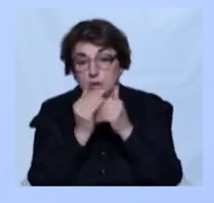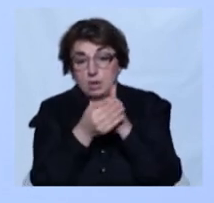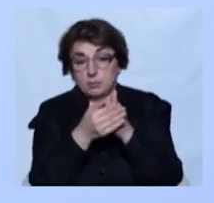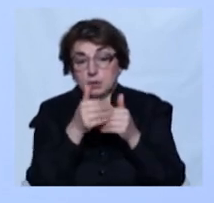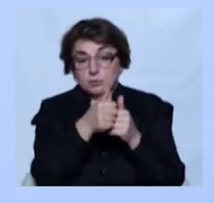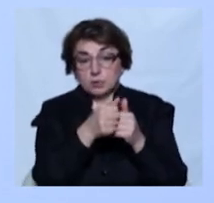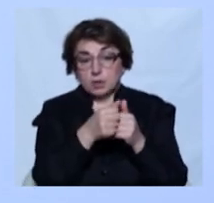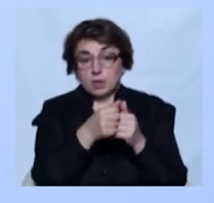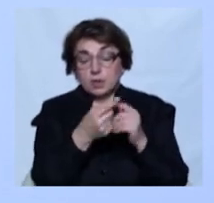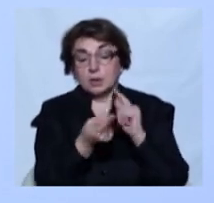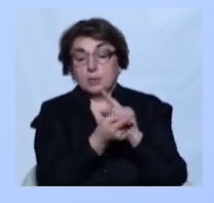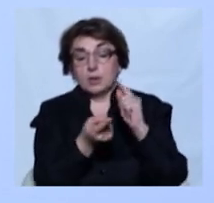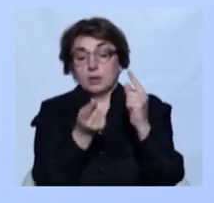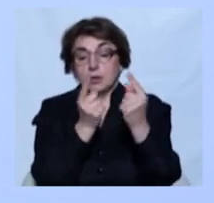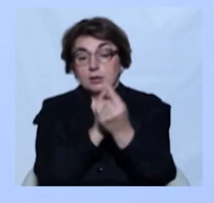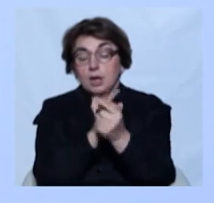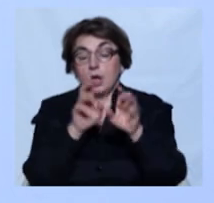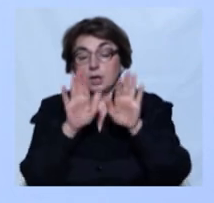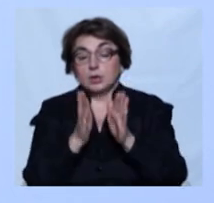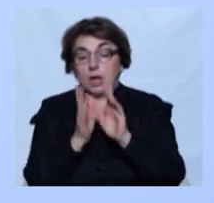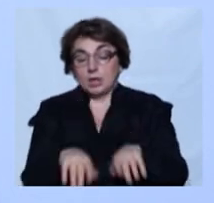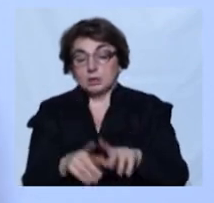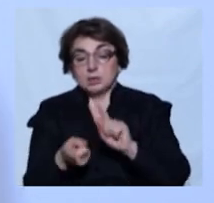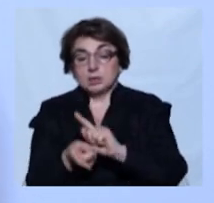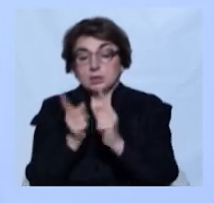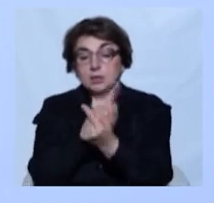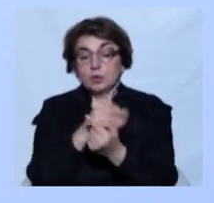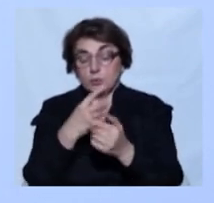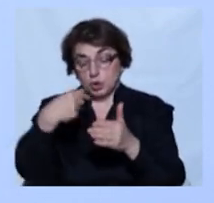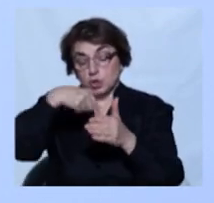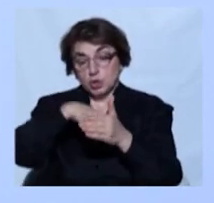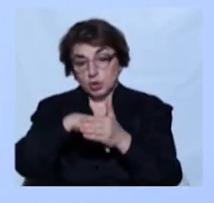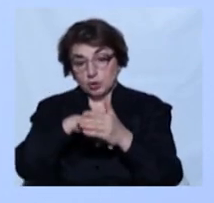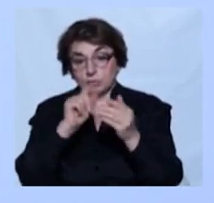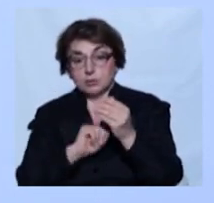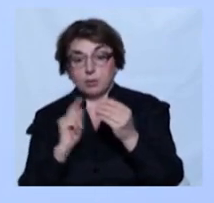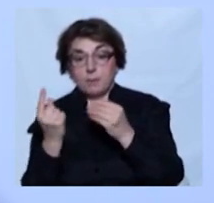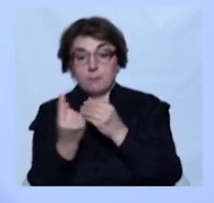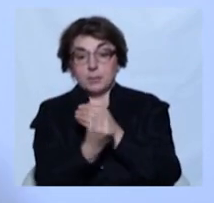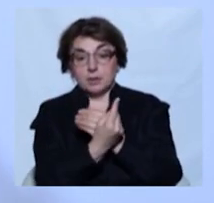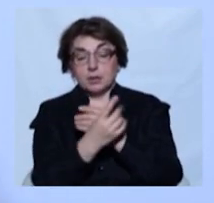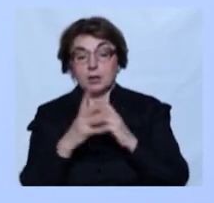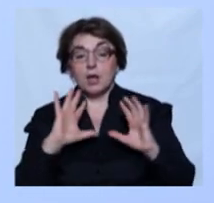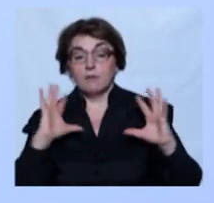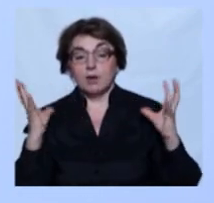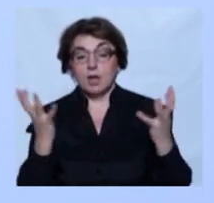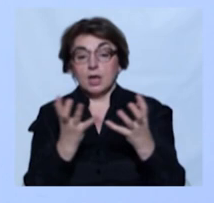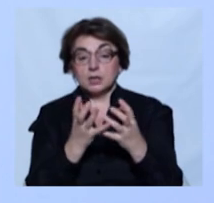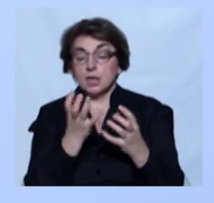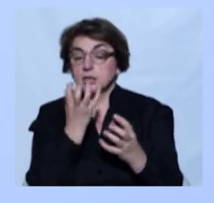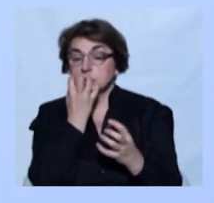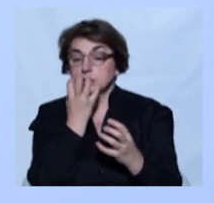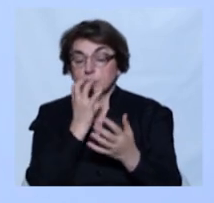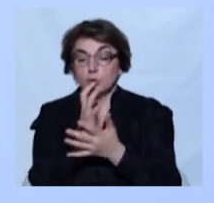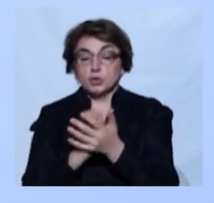ის შედის შუაში, უნაცვლებს, ასე ვთქვათ, ადგილს იმ მაიმუნს, რომელიც თბილად არის, რადგან ყველა მაიმუნმა შეინარჩუნოს, ასე